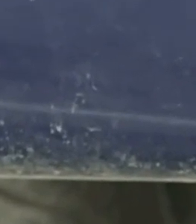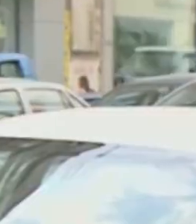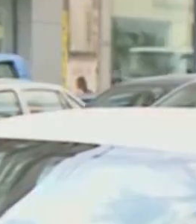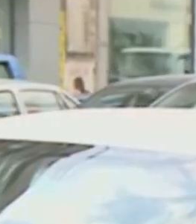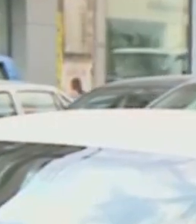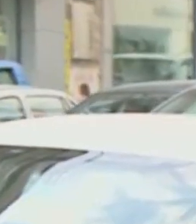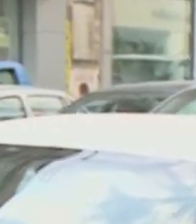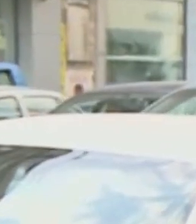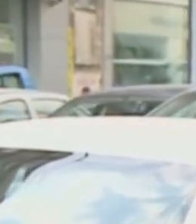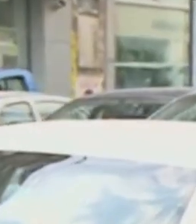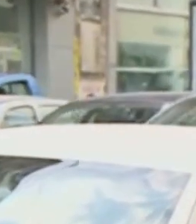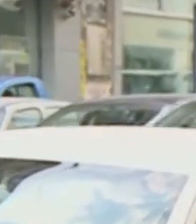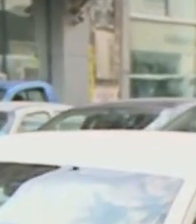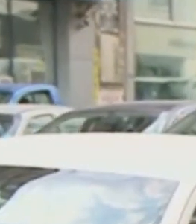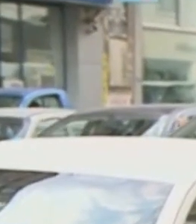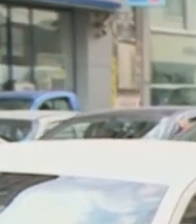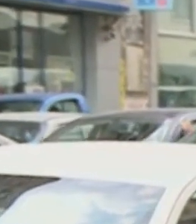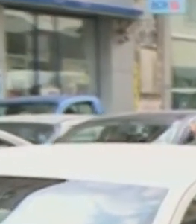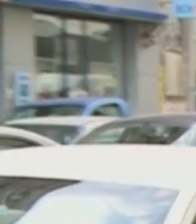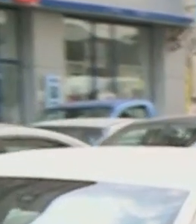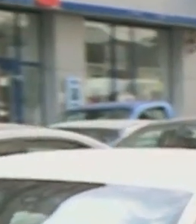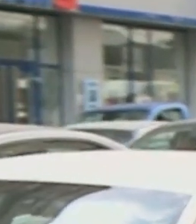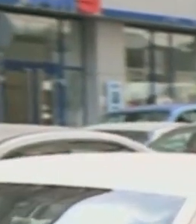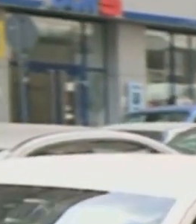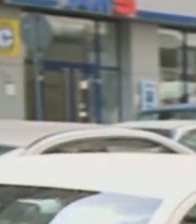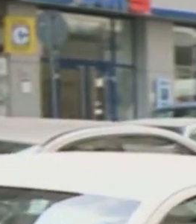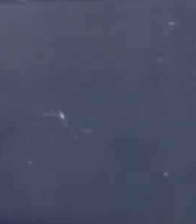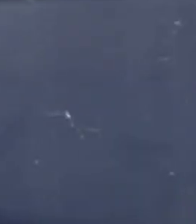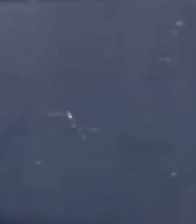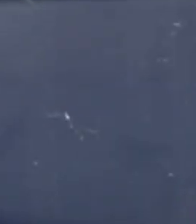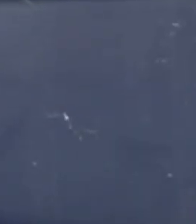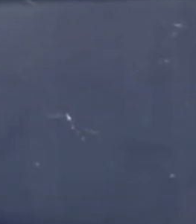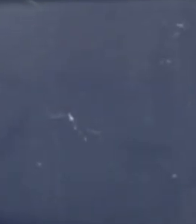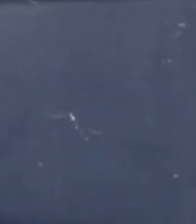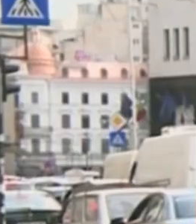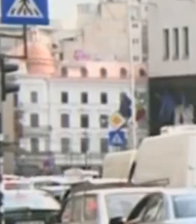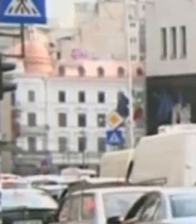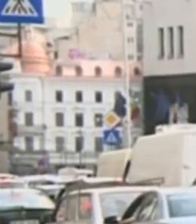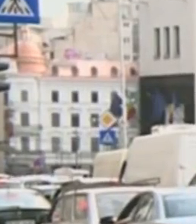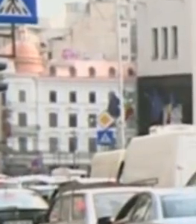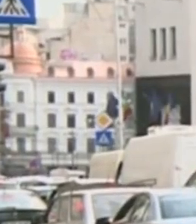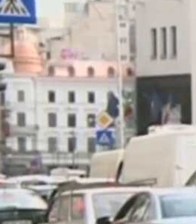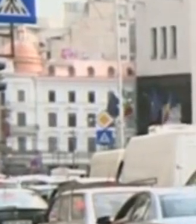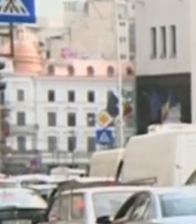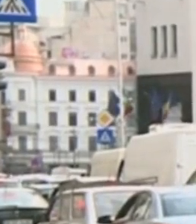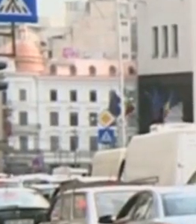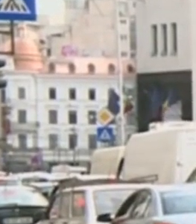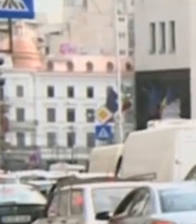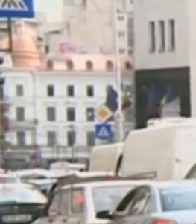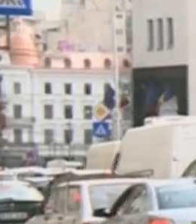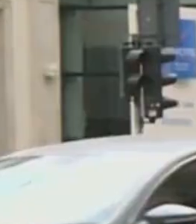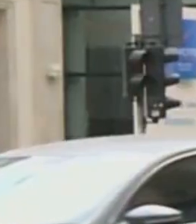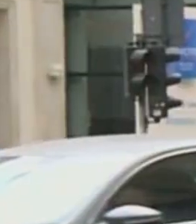am identificat, vă rugăm să ne credeți, în județul Ilfov, Ialomița, chiar și cele mai mici focare